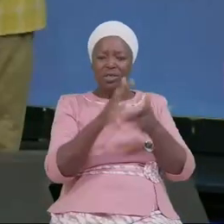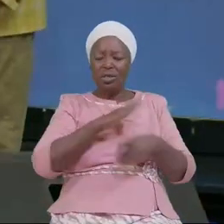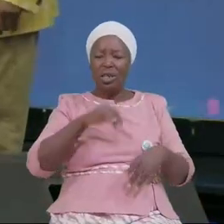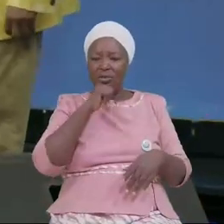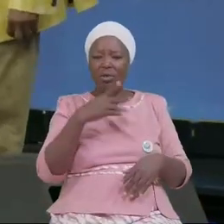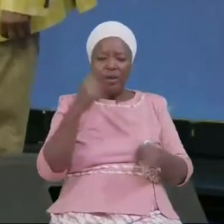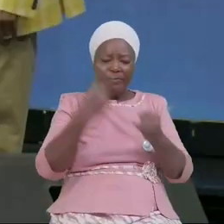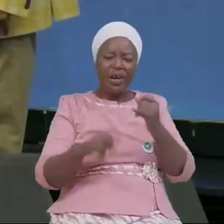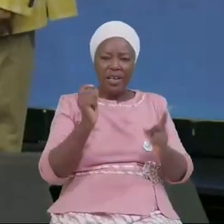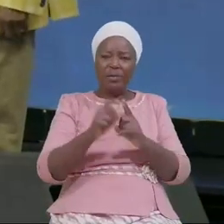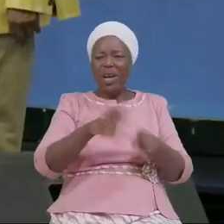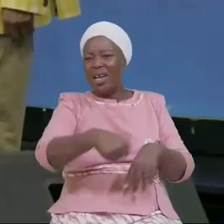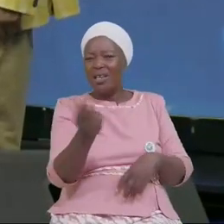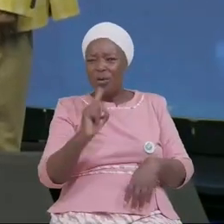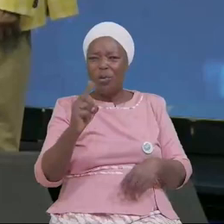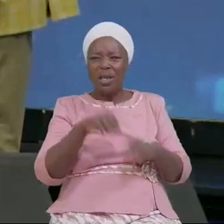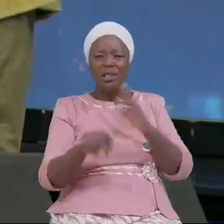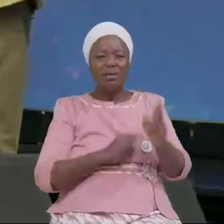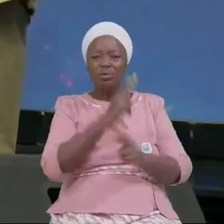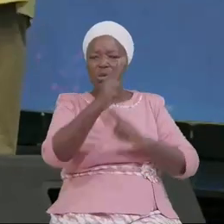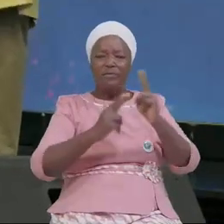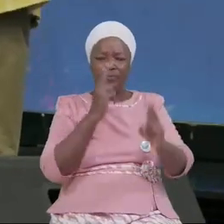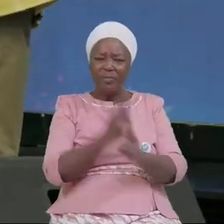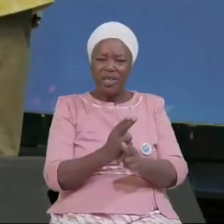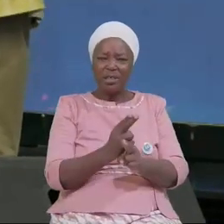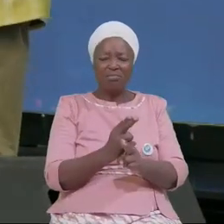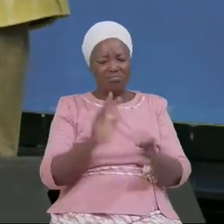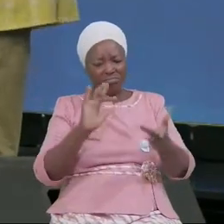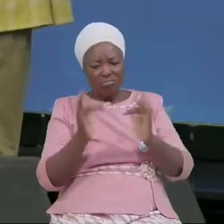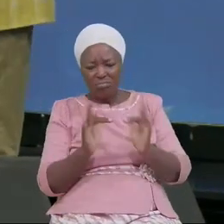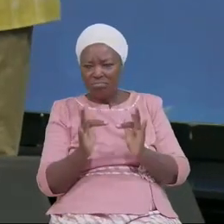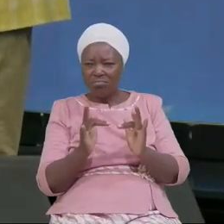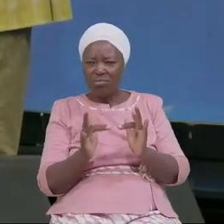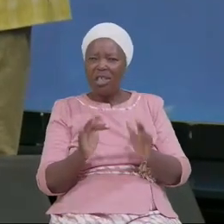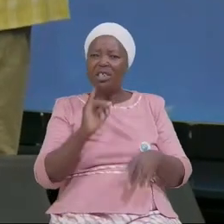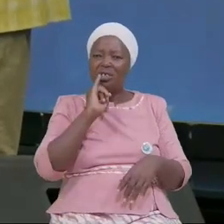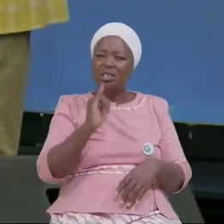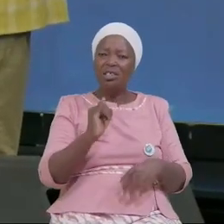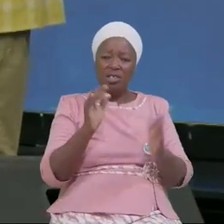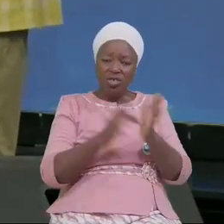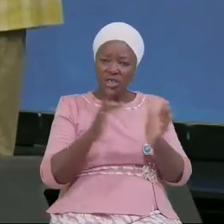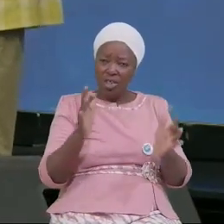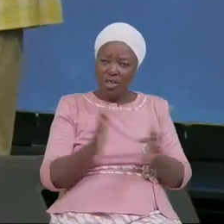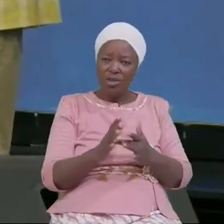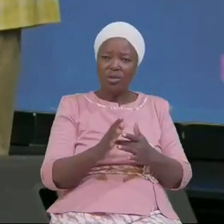N'est-il pas la parole finale partout dans l'univers en ligne?